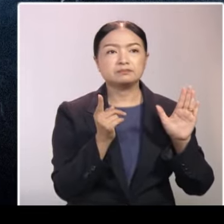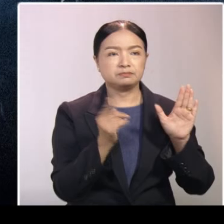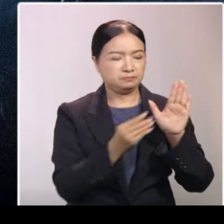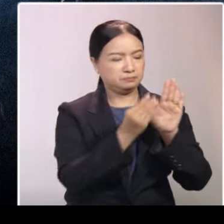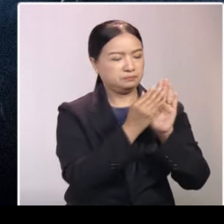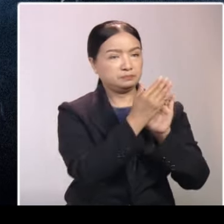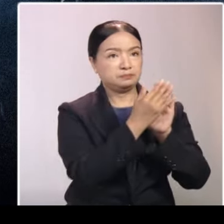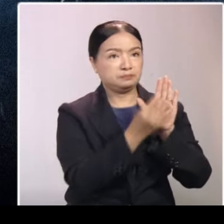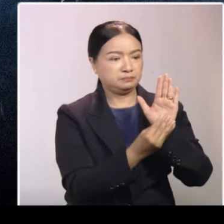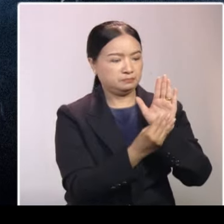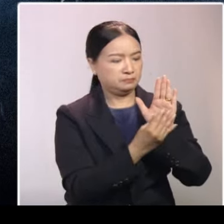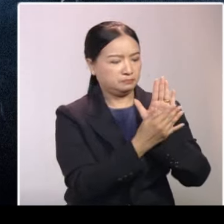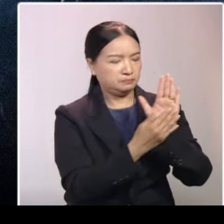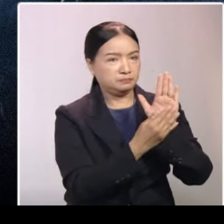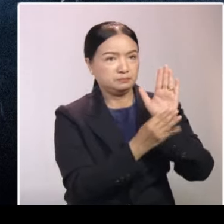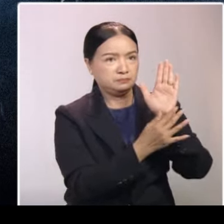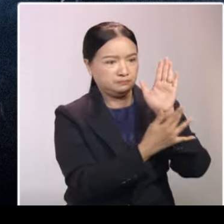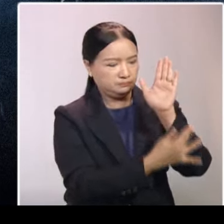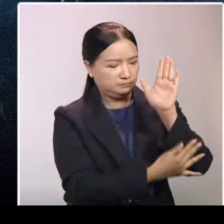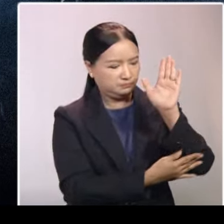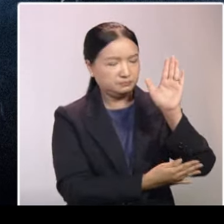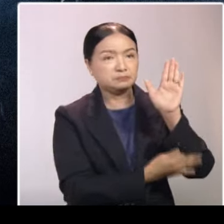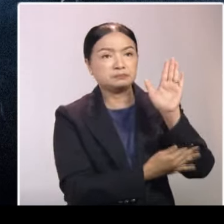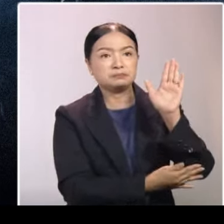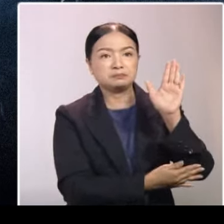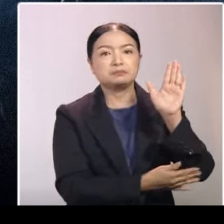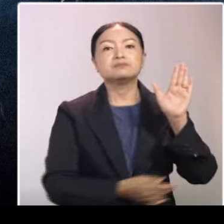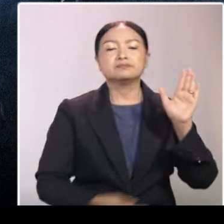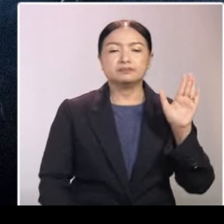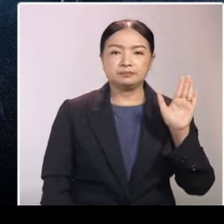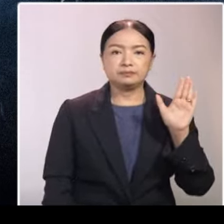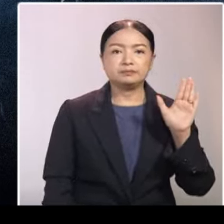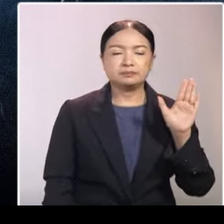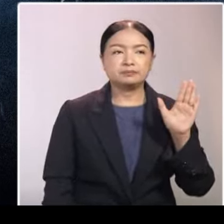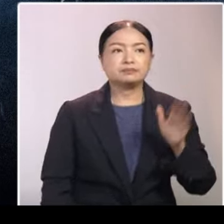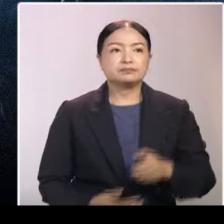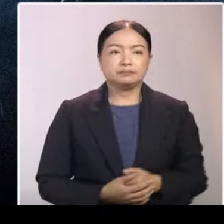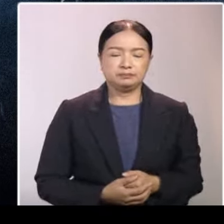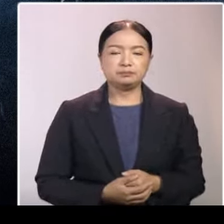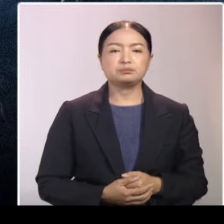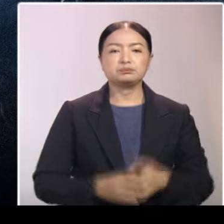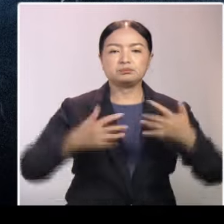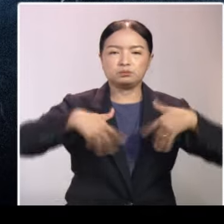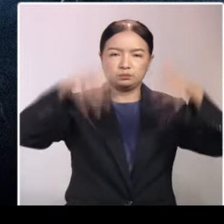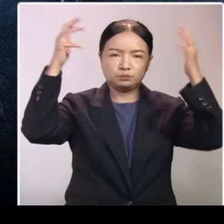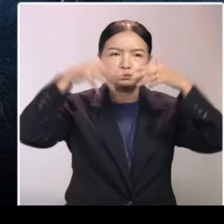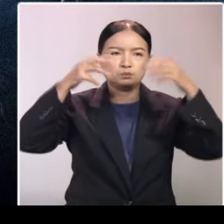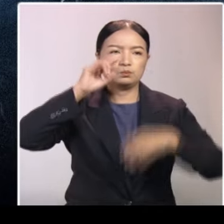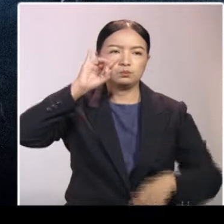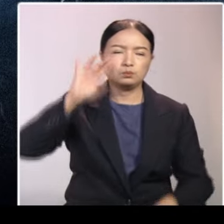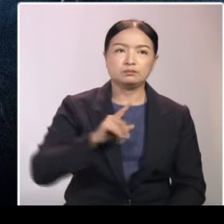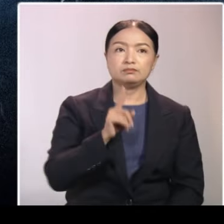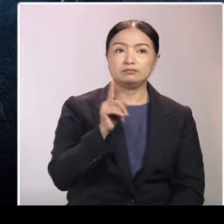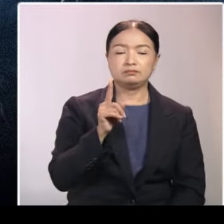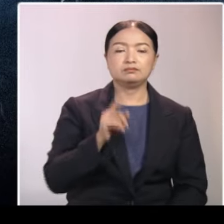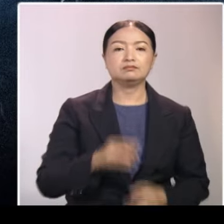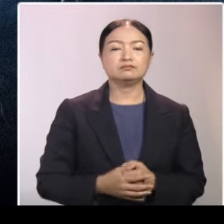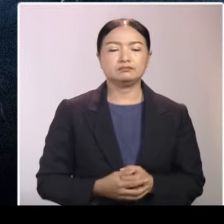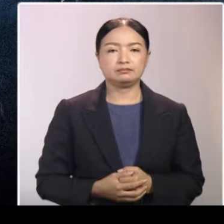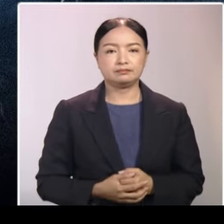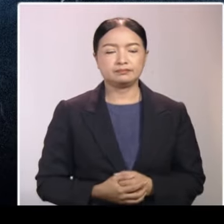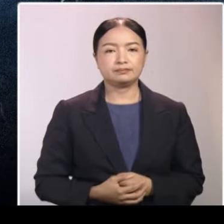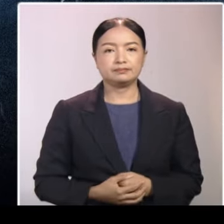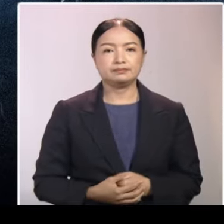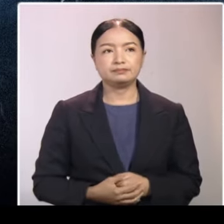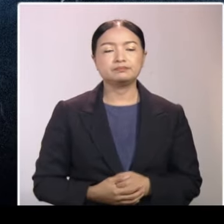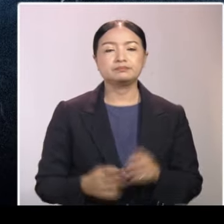ฝนเล็กน้อยจนถึงปานกลางแต่ตอนบนค่ะของภาคเนี่ยก็จะตกหนักถึงหนักมากตอนบนของภาคตะวันออกเฉียงเหนือคือ